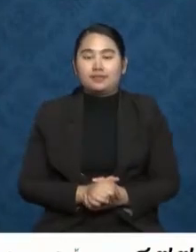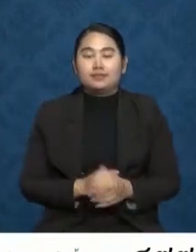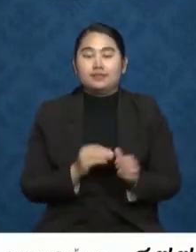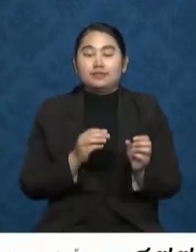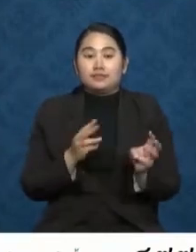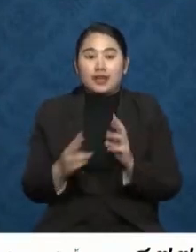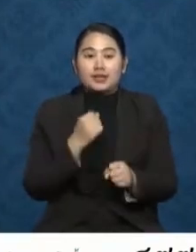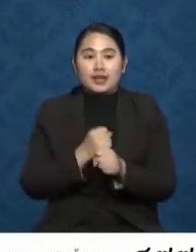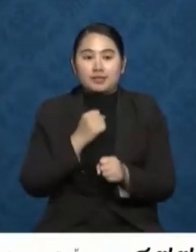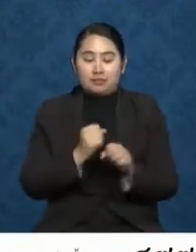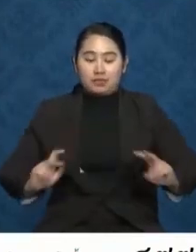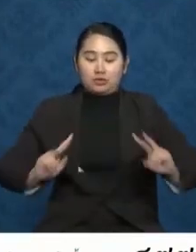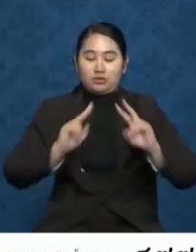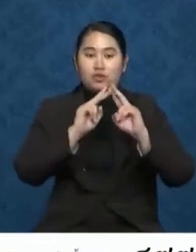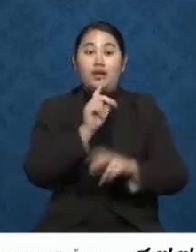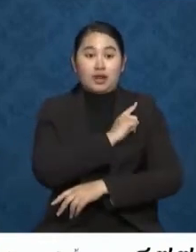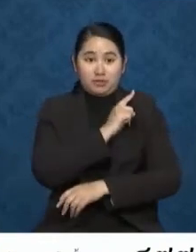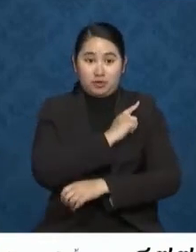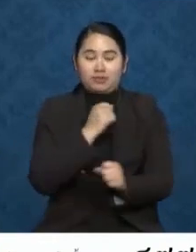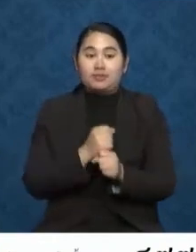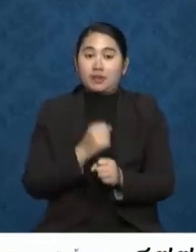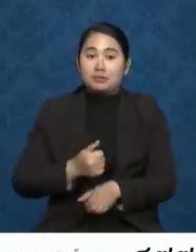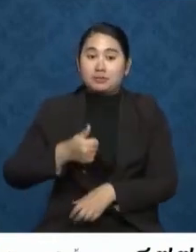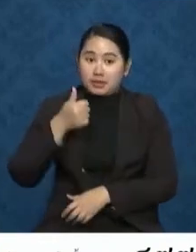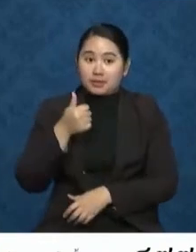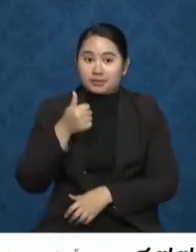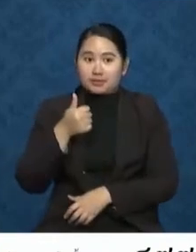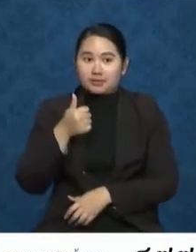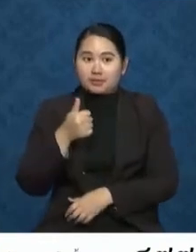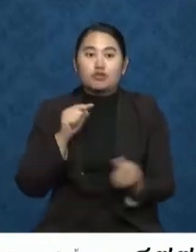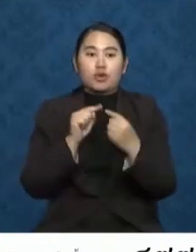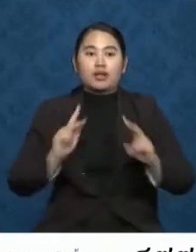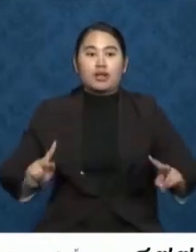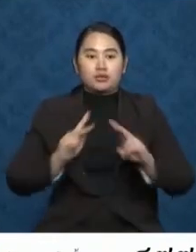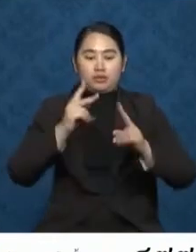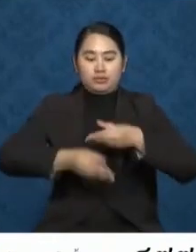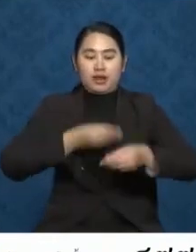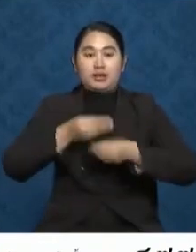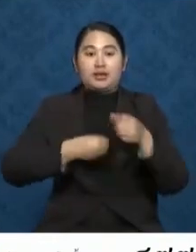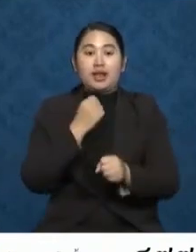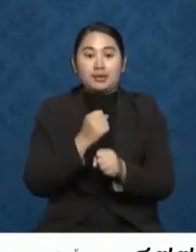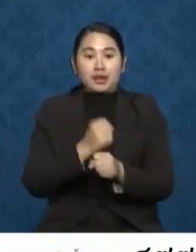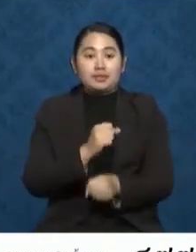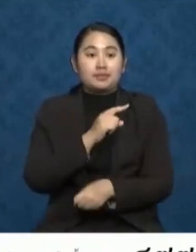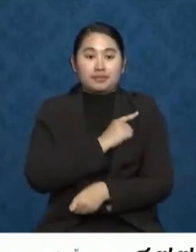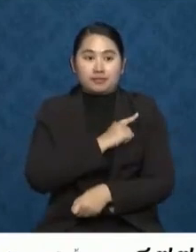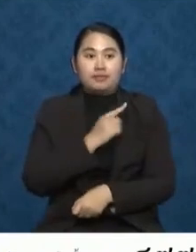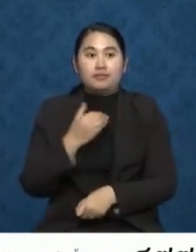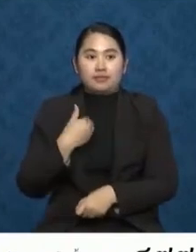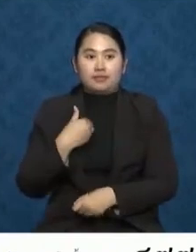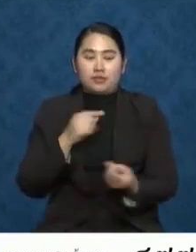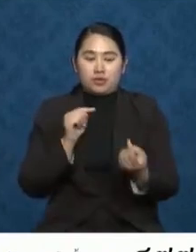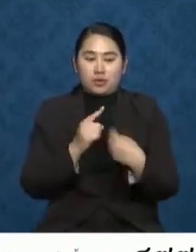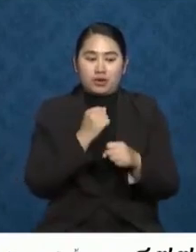านนี้ควรให้กระทรวงที่เกี่ยวข้องดำเนินการจะดีกว่าไหมใช่หรือไม่เช่นกระทรวงพาณิชย์เป็นหน่วยงานที่รับผิดชอบหลักในการก่อสร้าง